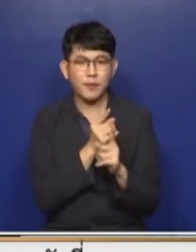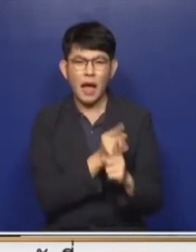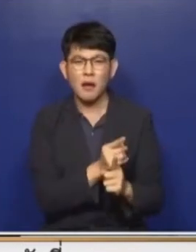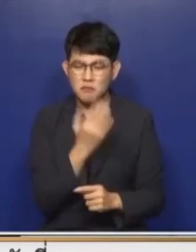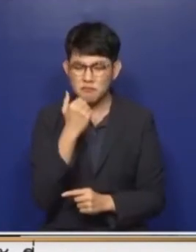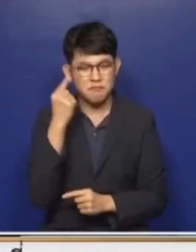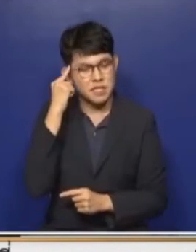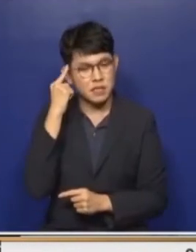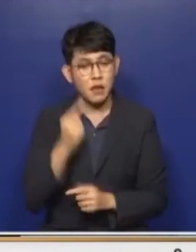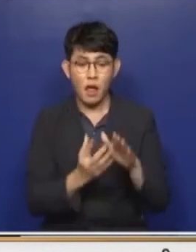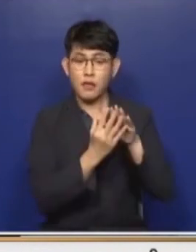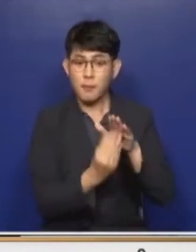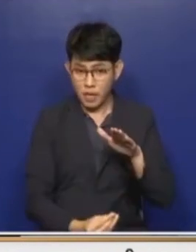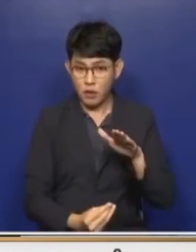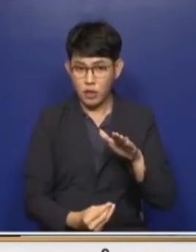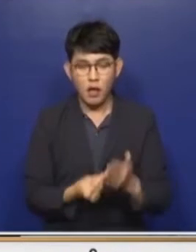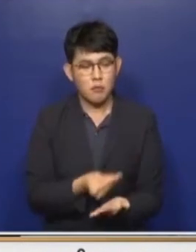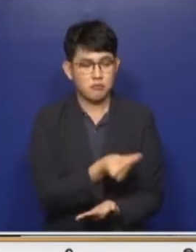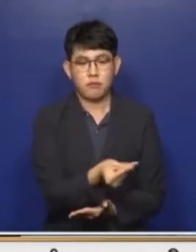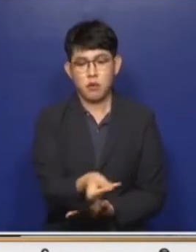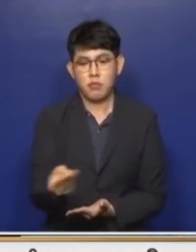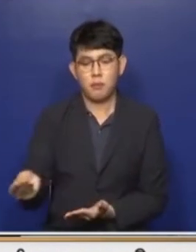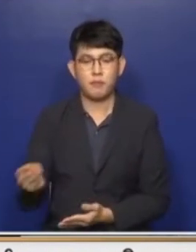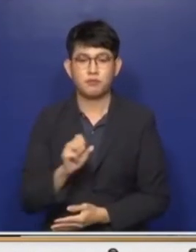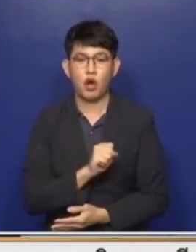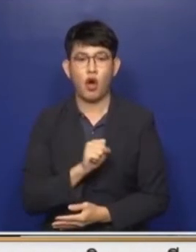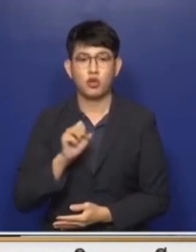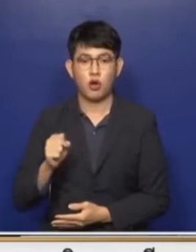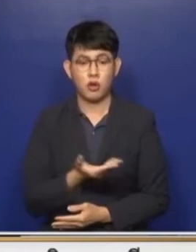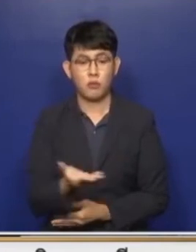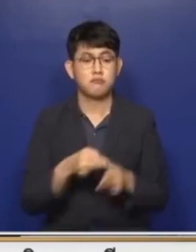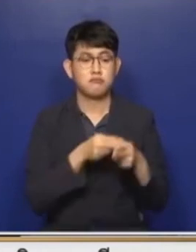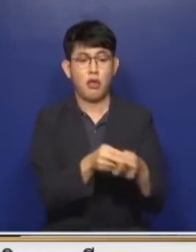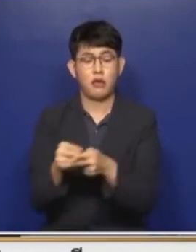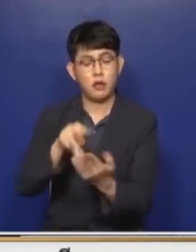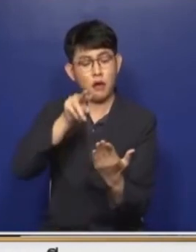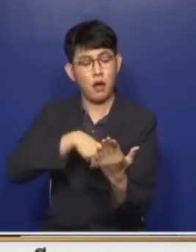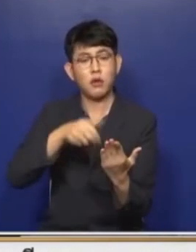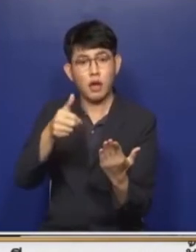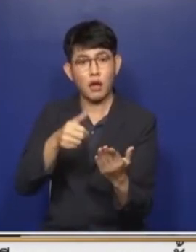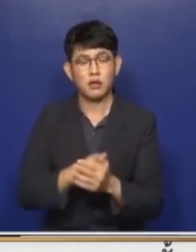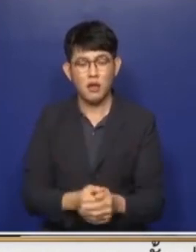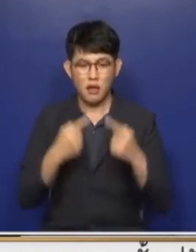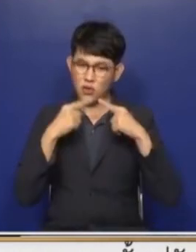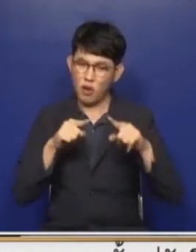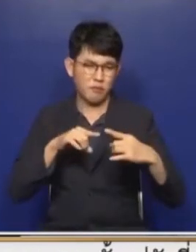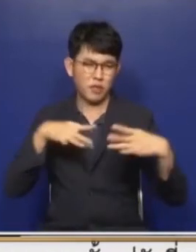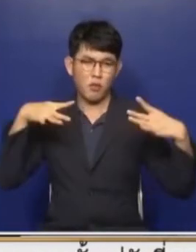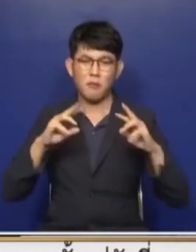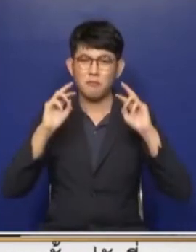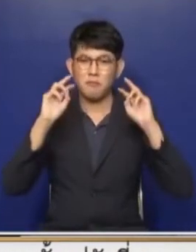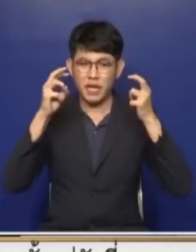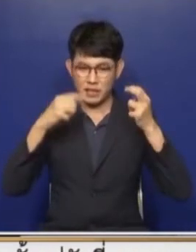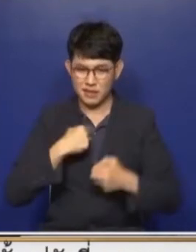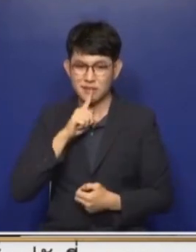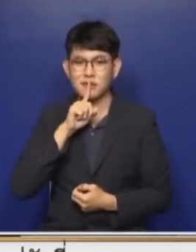ายก Artsan ทอยในมือท่าน ส่แจกสมาชิคภา อ่านเอาเองก็ได้ท่านไมไดตอบคำถามในเื้อหาสาระที่